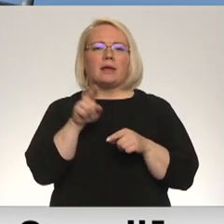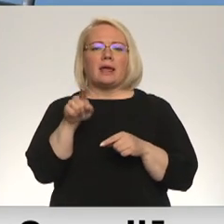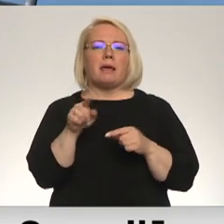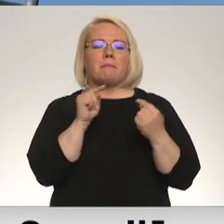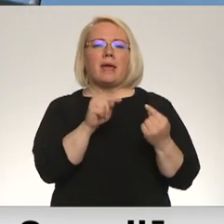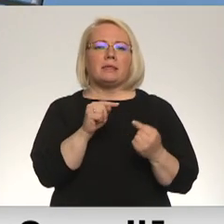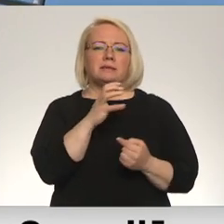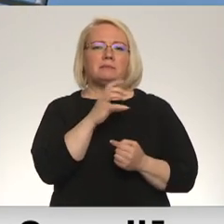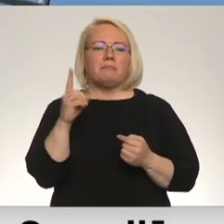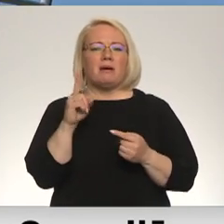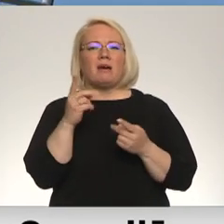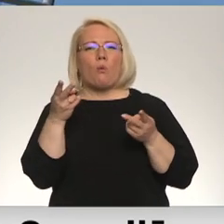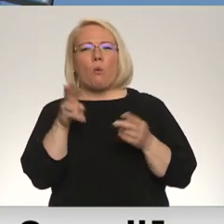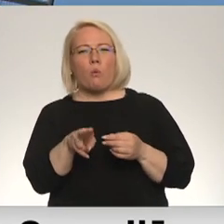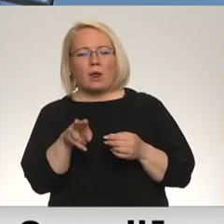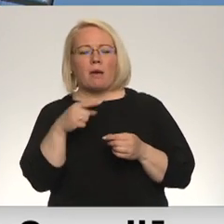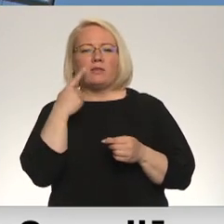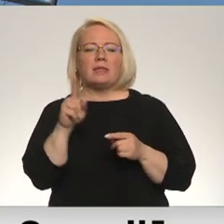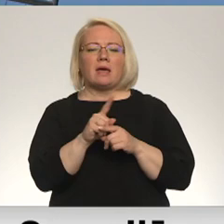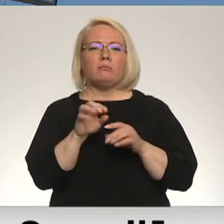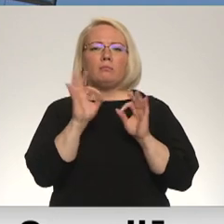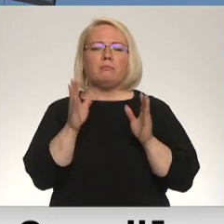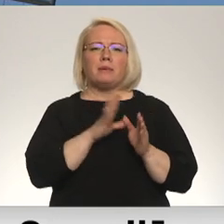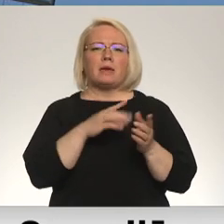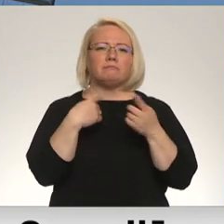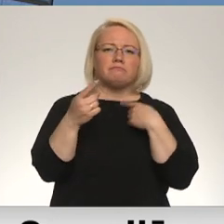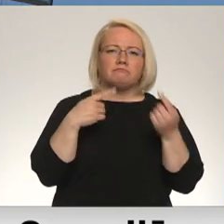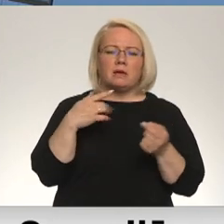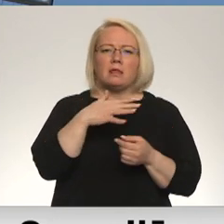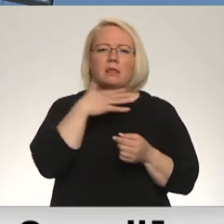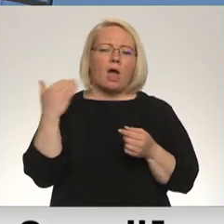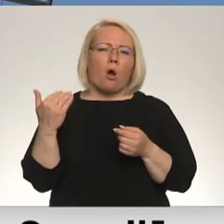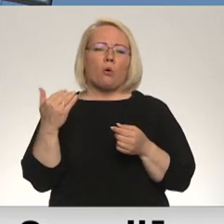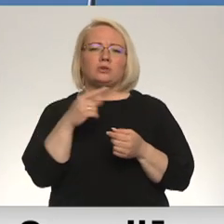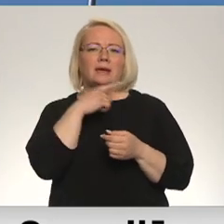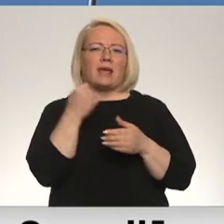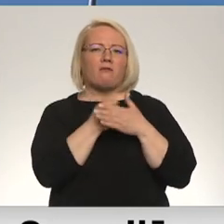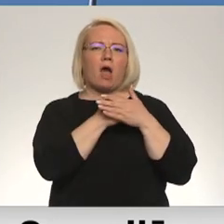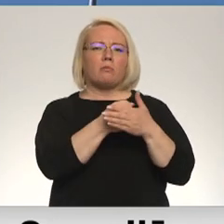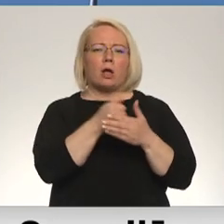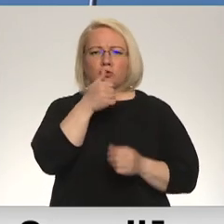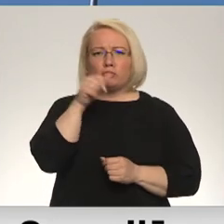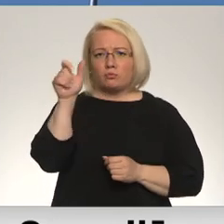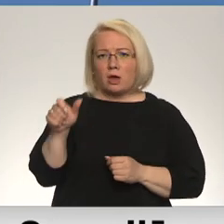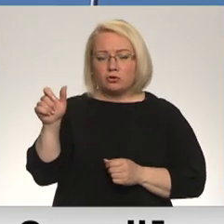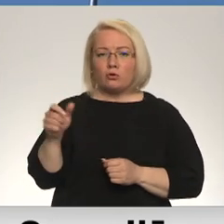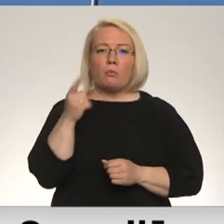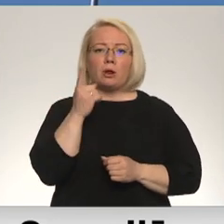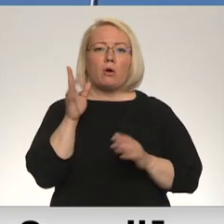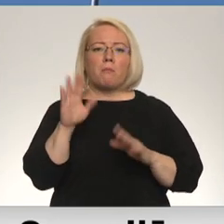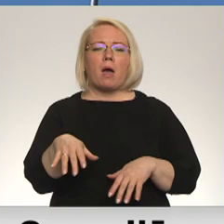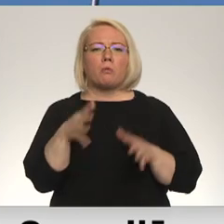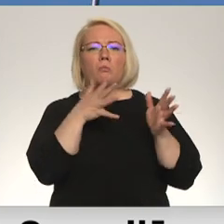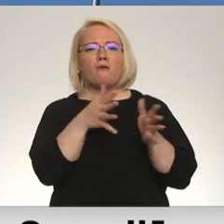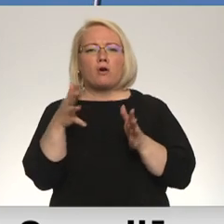upuriem. Dienests ziņo, ka veicis preventīvas pāruns ar vairākiem desmitiem prokremliski noskaņotu personu, brīdinot par